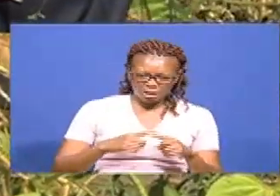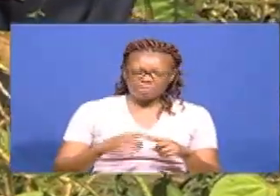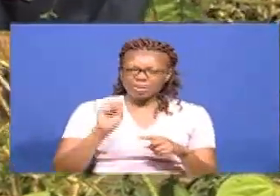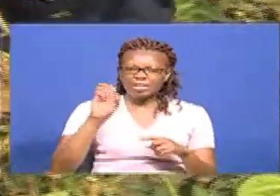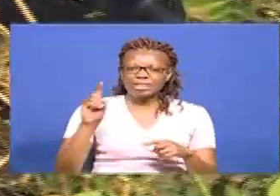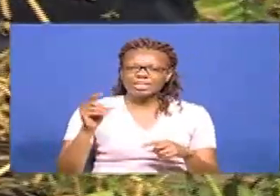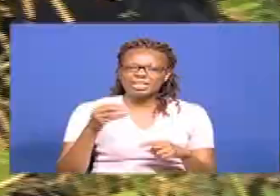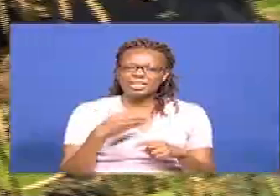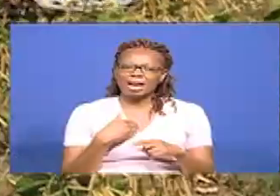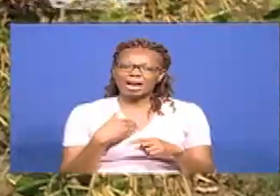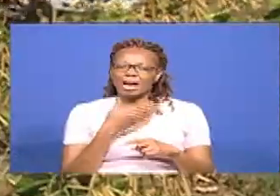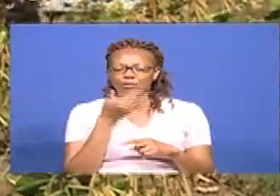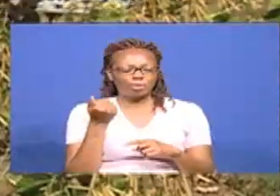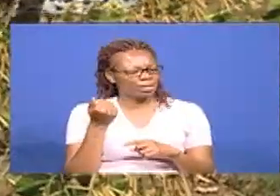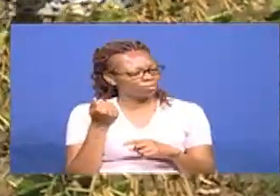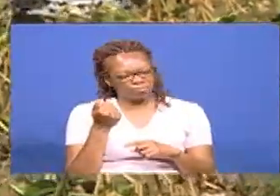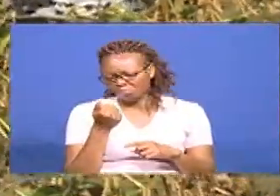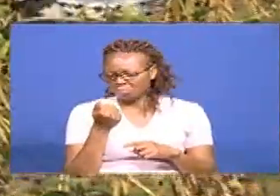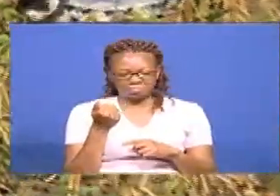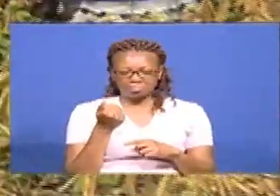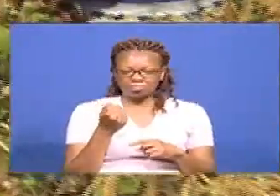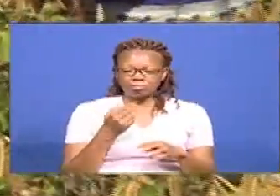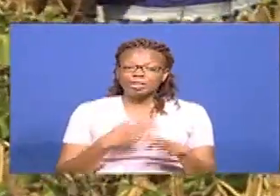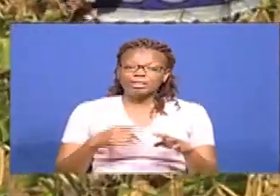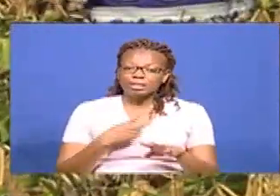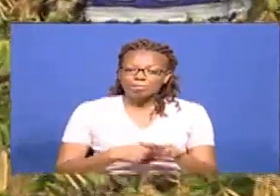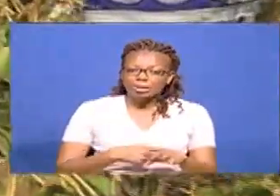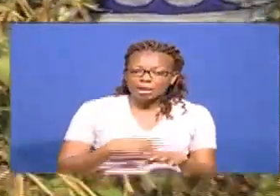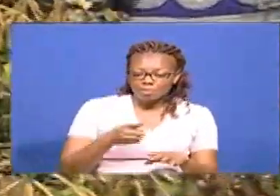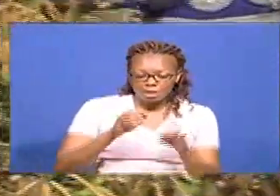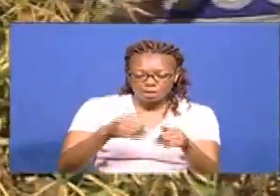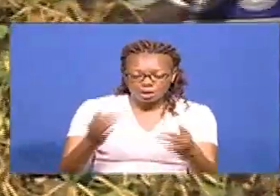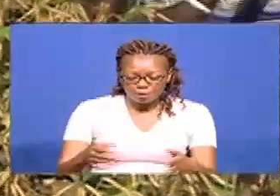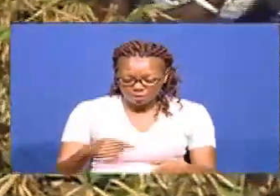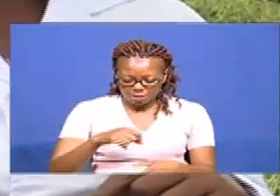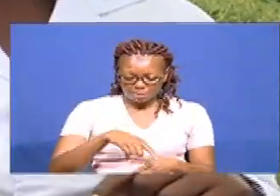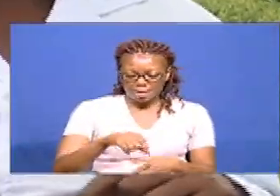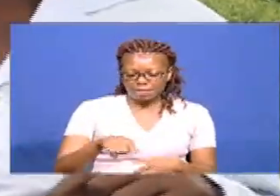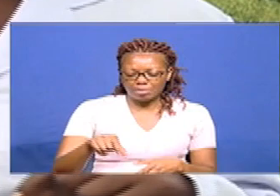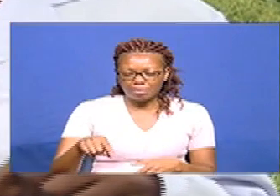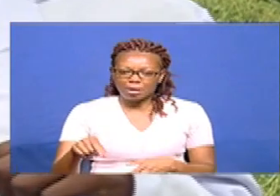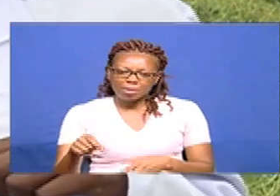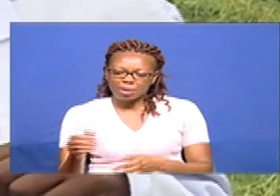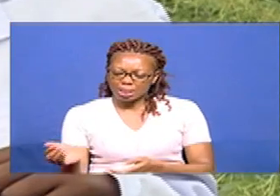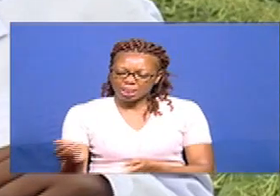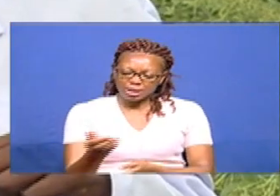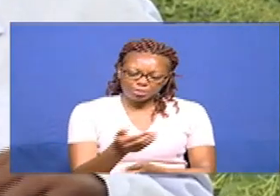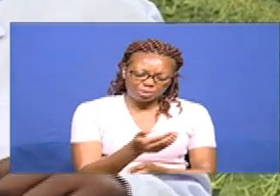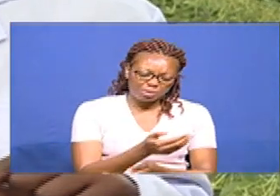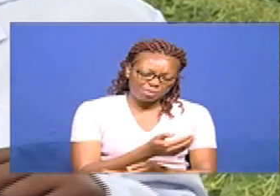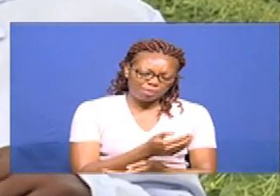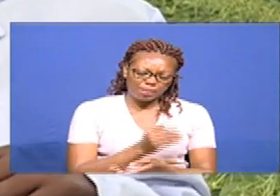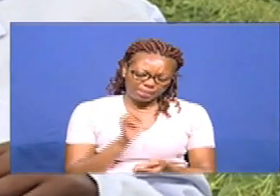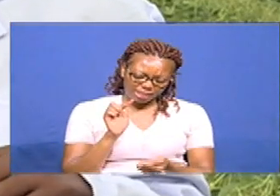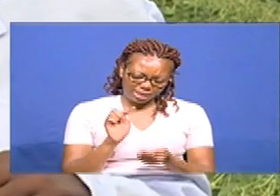wakati mwingine wao hukosa mazao hata ya kulisha tu familia zao. Lakini kupitia kwa hii mrandi wa